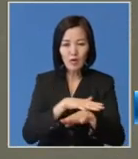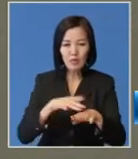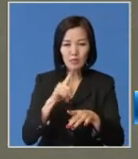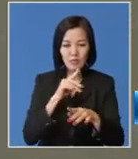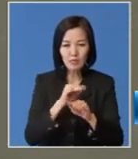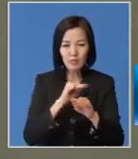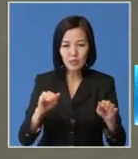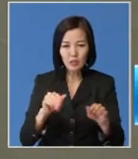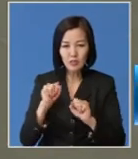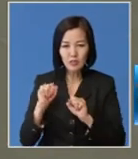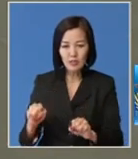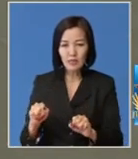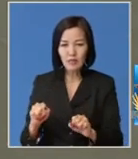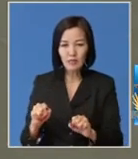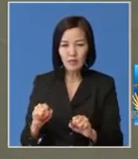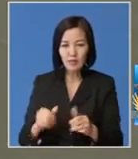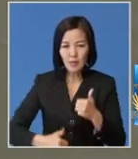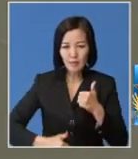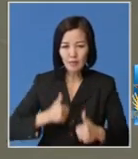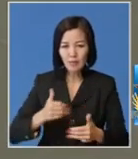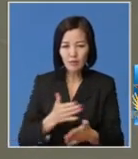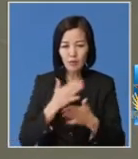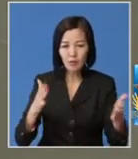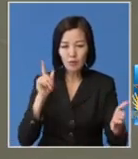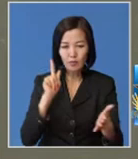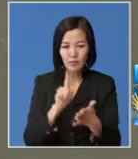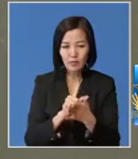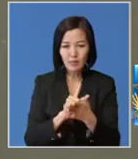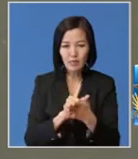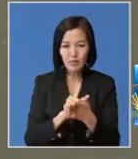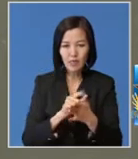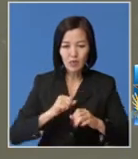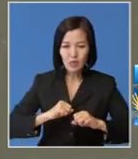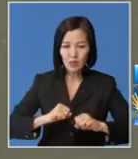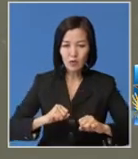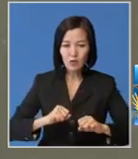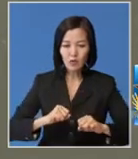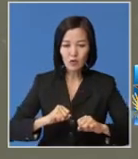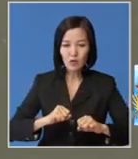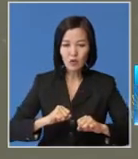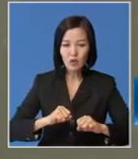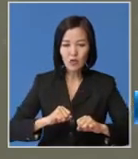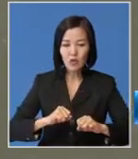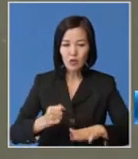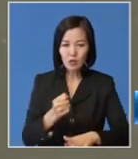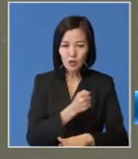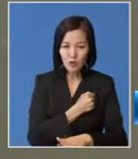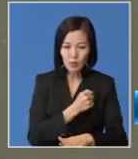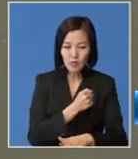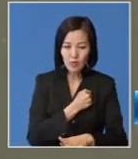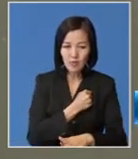қорғаны болу мәртебелі зор міндет. Жау жүрек жауынгерлердің көтеретін жүгі